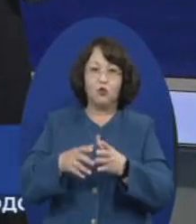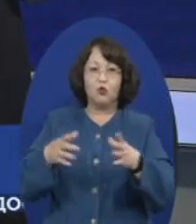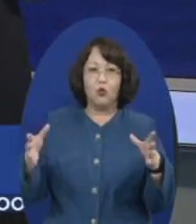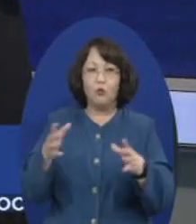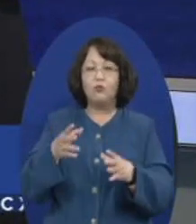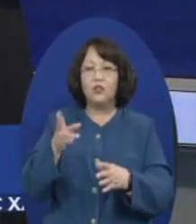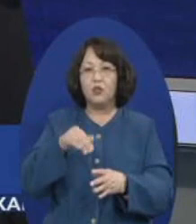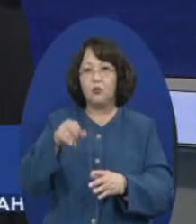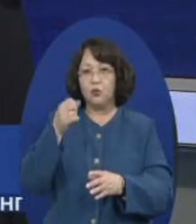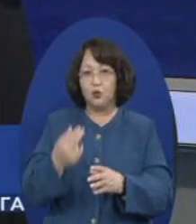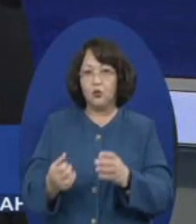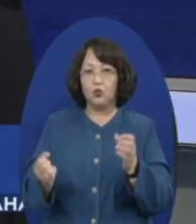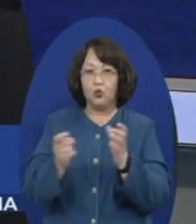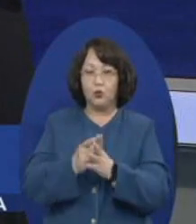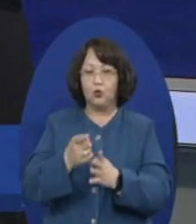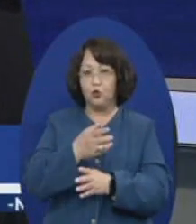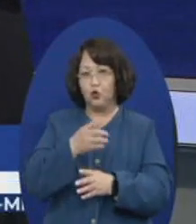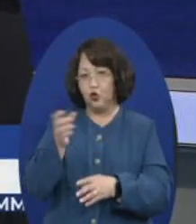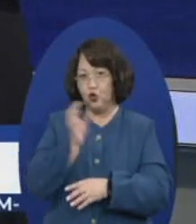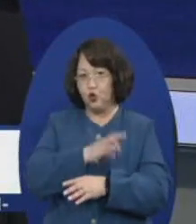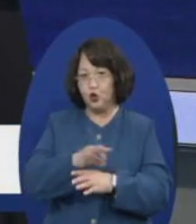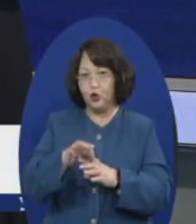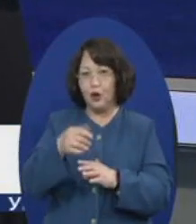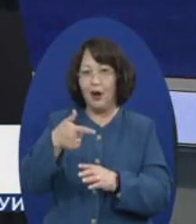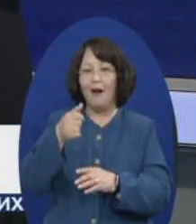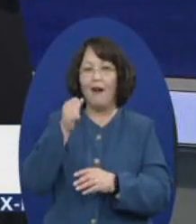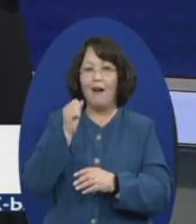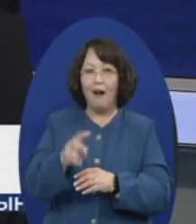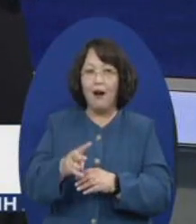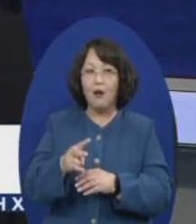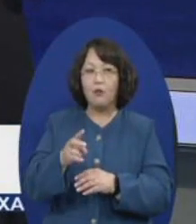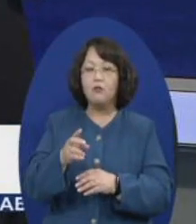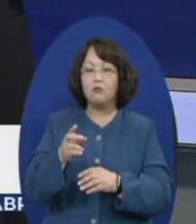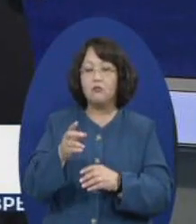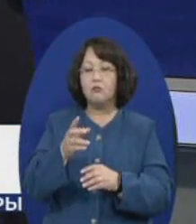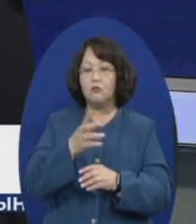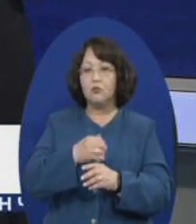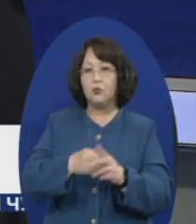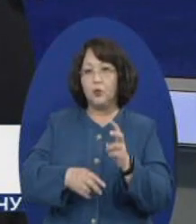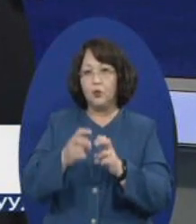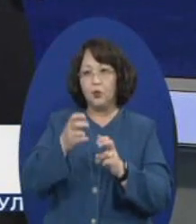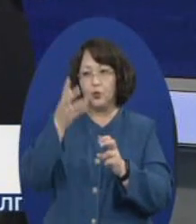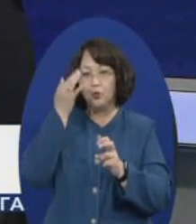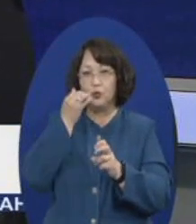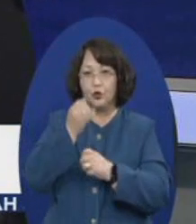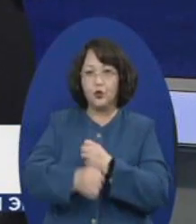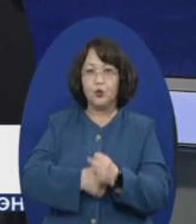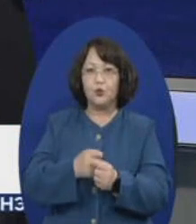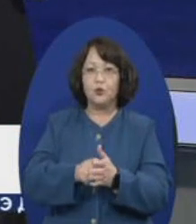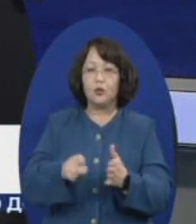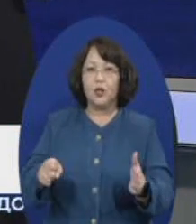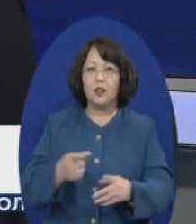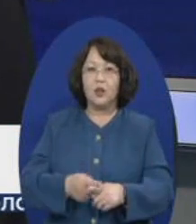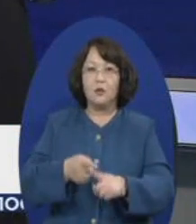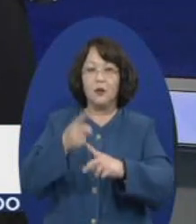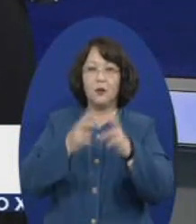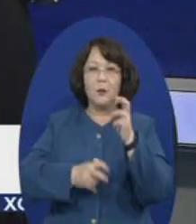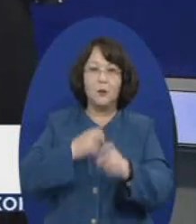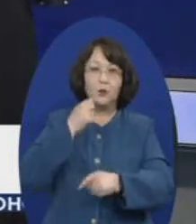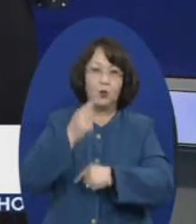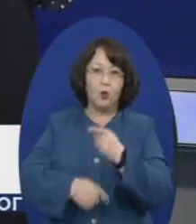дэд бүтцийн төслүүд явж байна. За, ган бүтээгдэхүүний дотоодын хэрэглээг ойрын жилүүдэд яаж нэмэгдүүлэх тухай тодорхой мэдээллийг үзэгчдэд